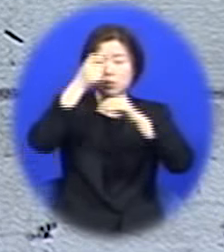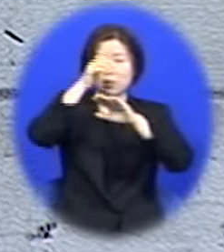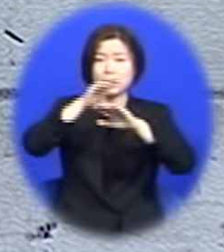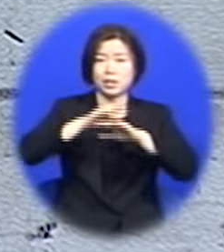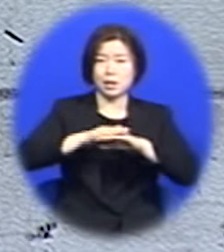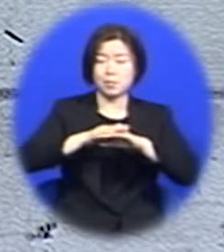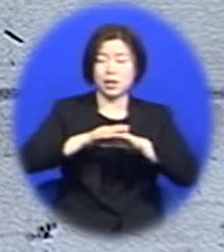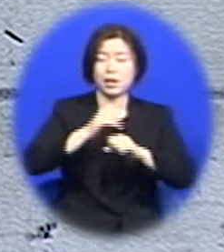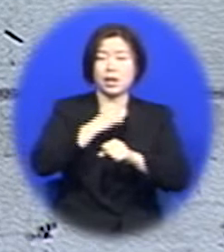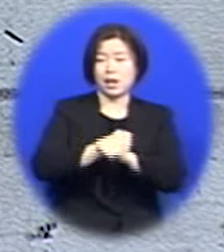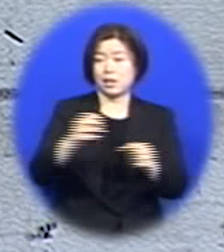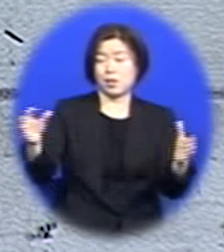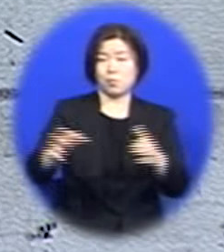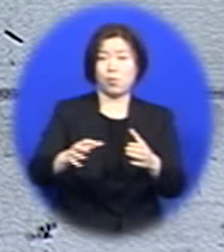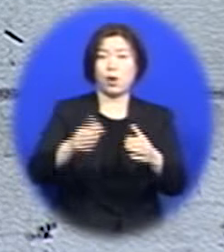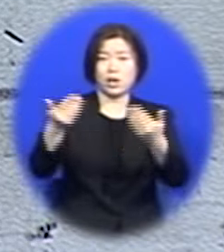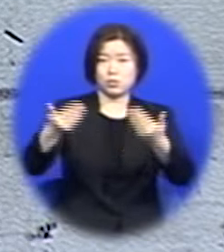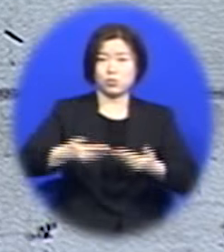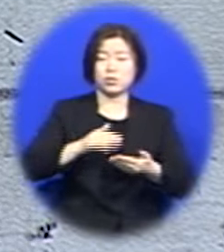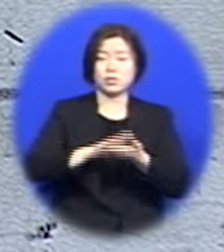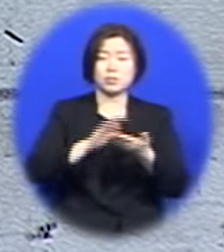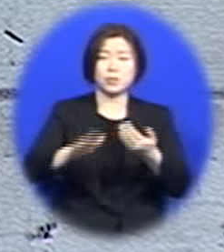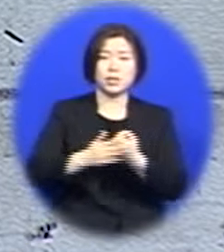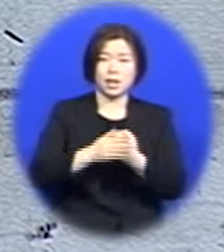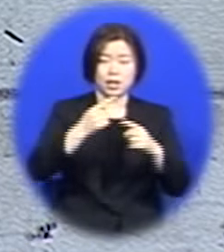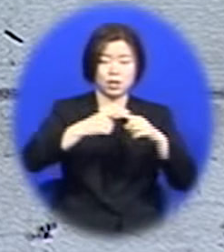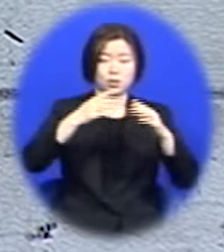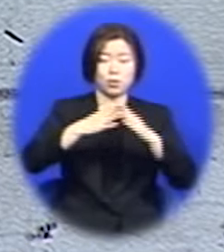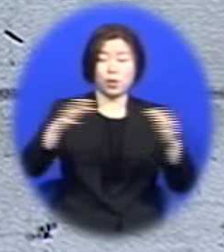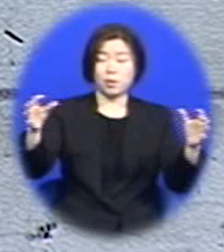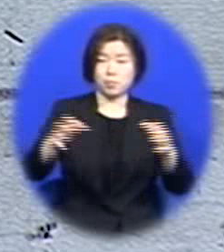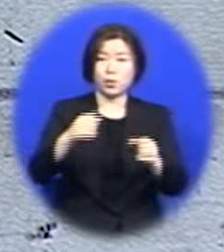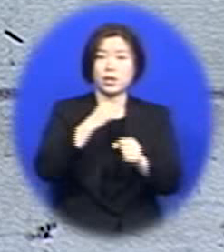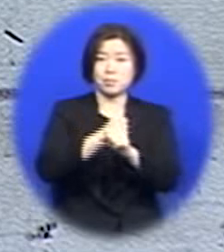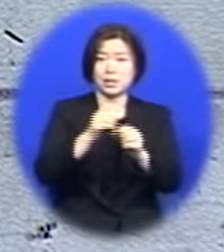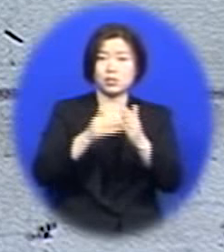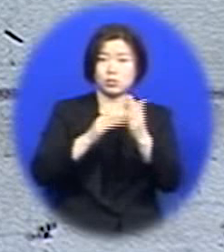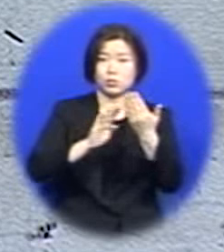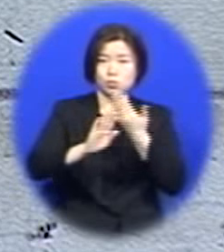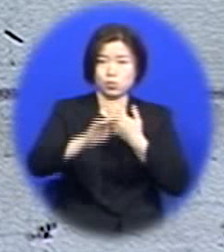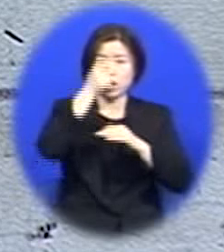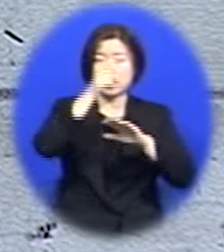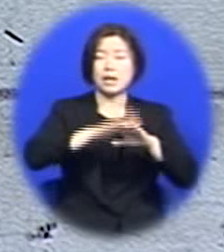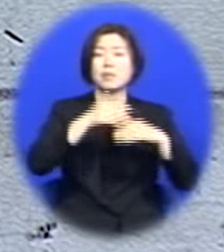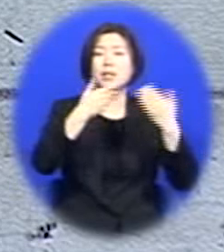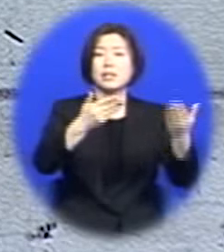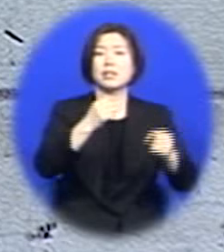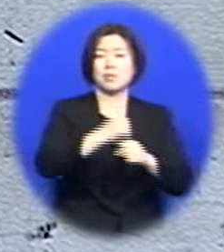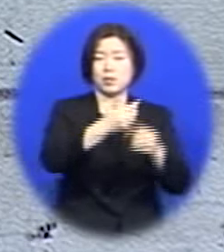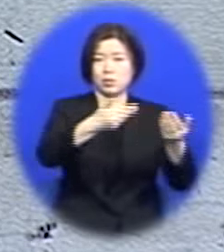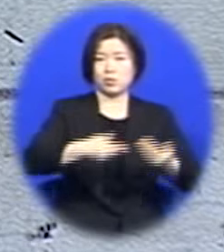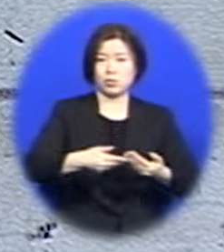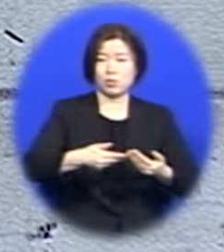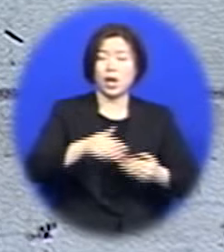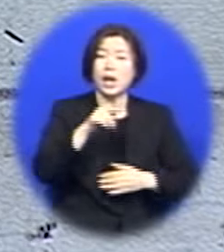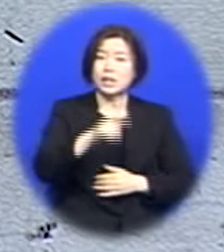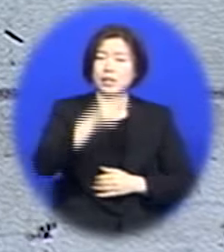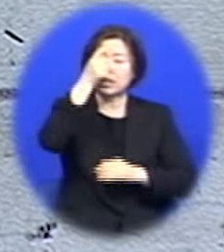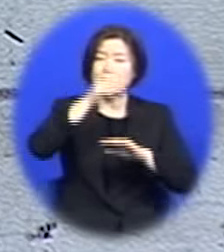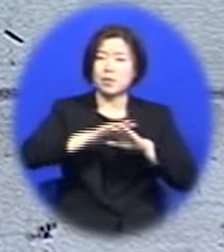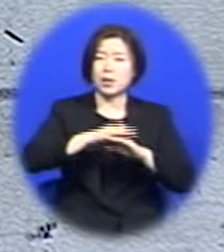모으신 겁니다. 교회로 모이게 하고는 예배를 하게 한 겁니다. 그건 예배가 그렇게 중요하기 때문이라는